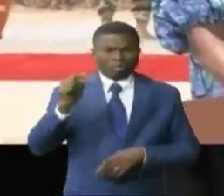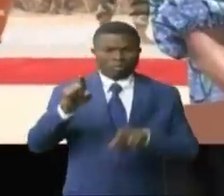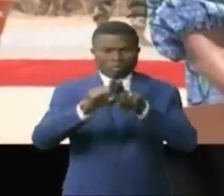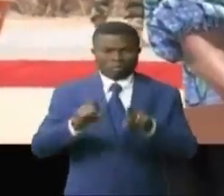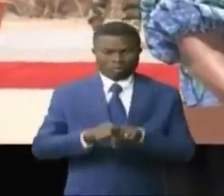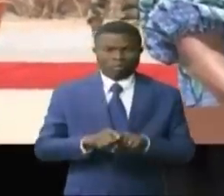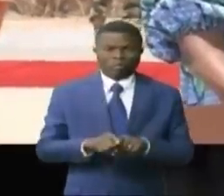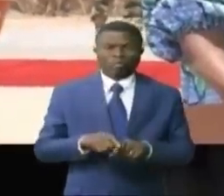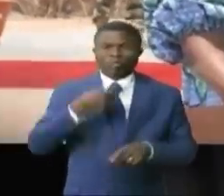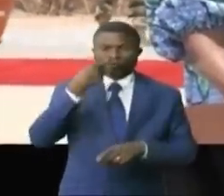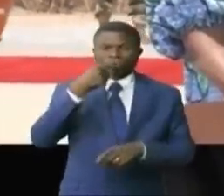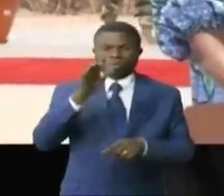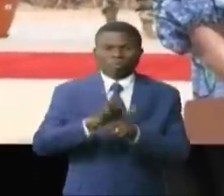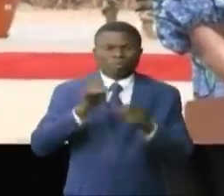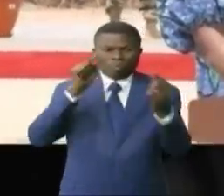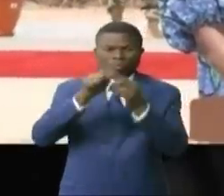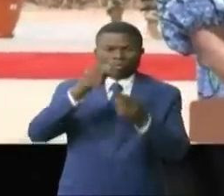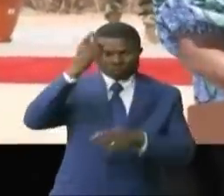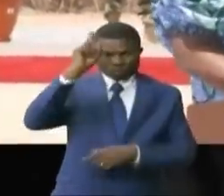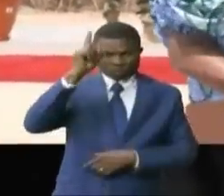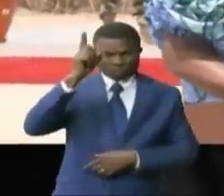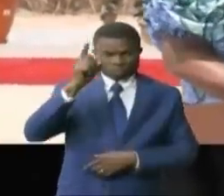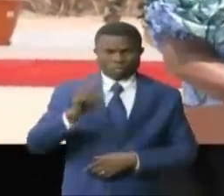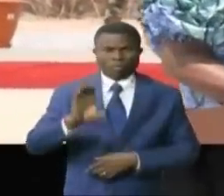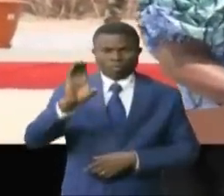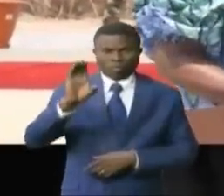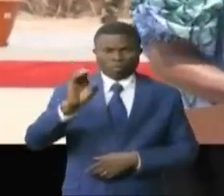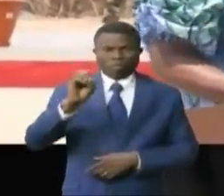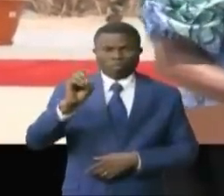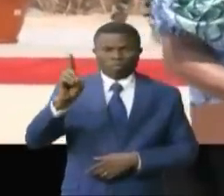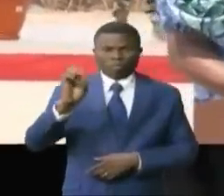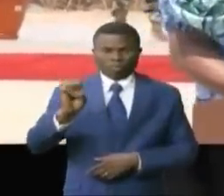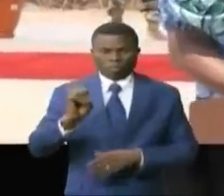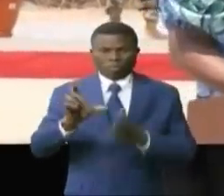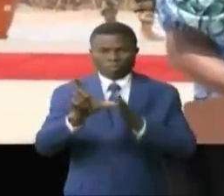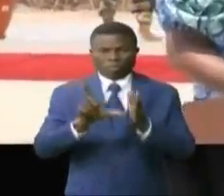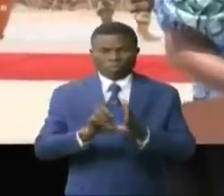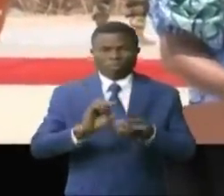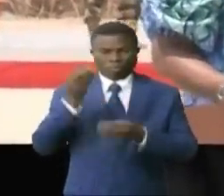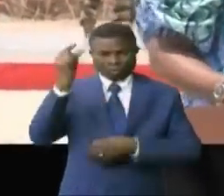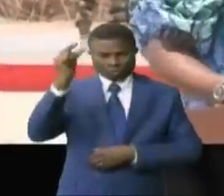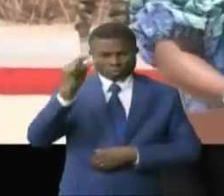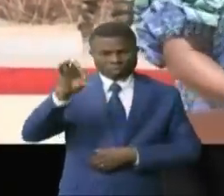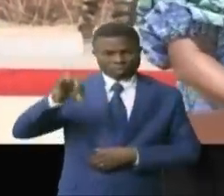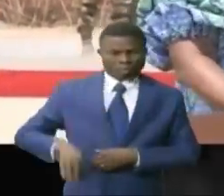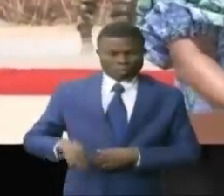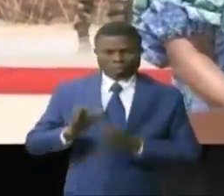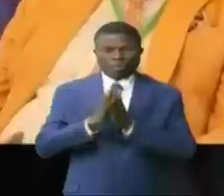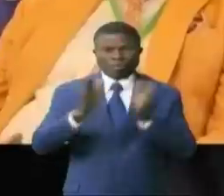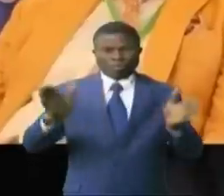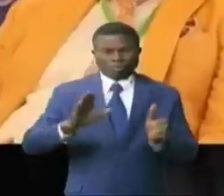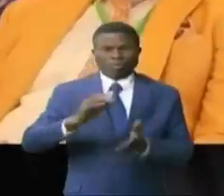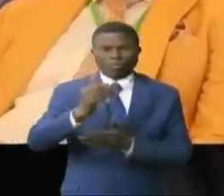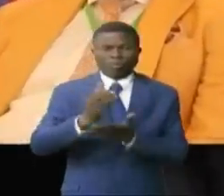Samba, ont planché sur l'objectif principal du code minier d'assurer le bénéfice intégral